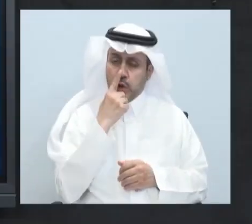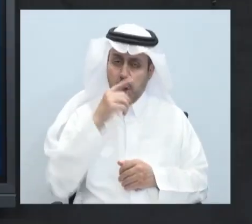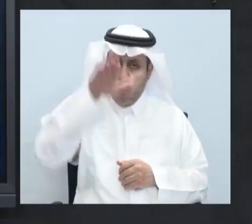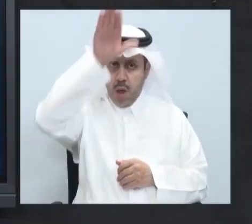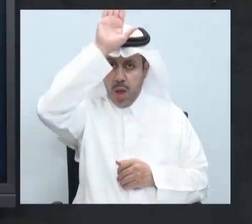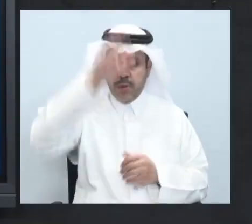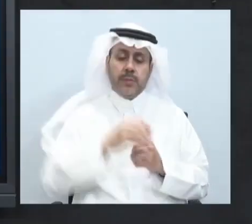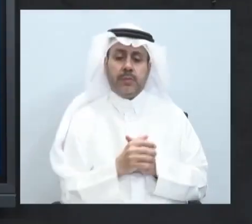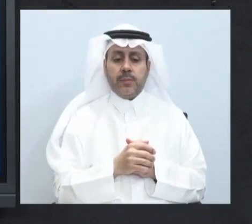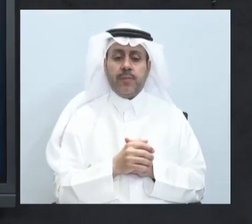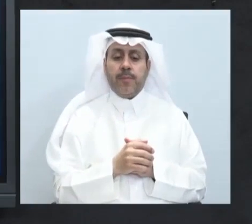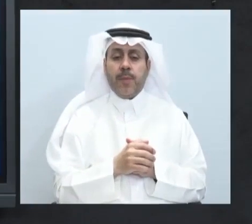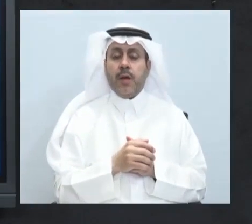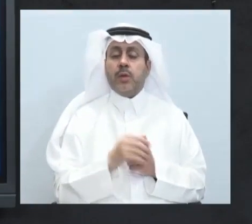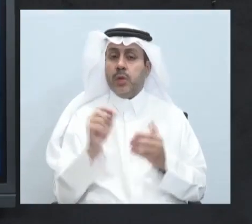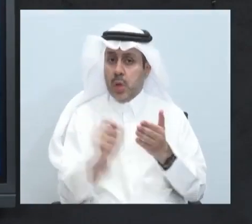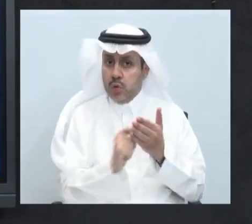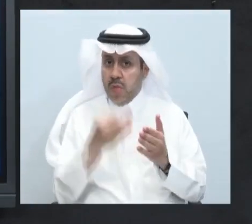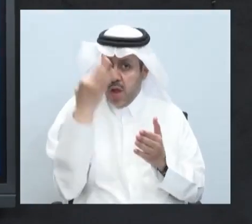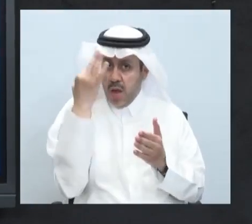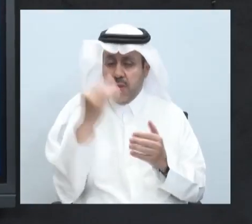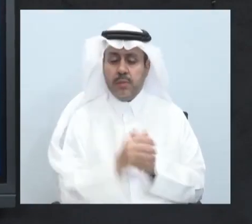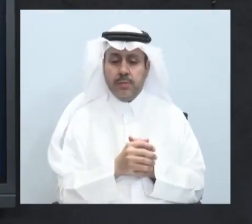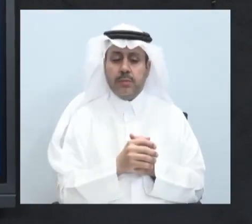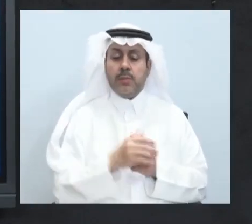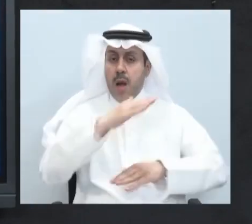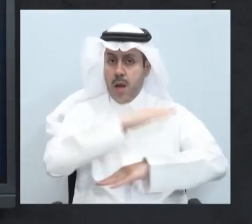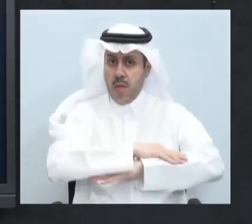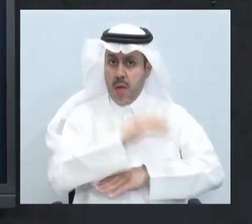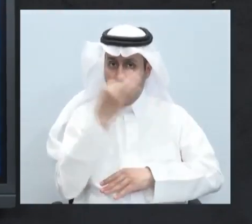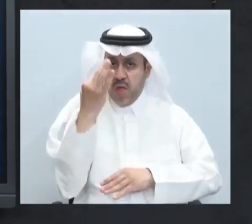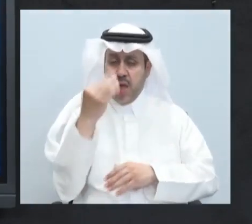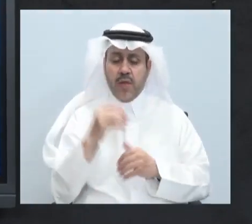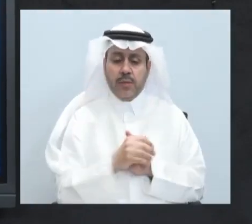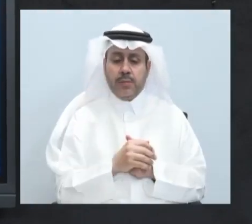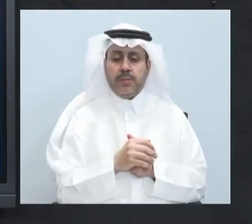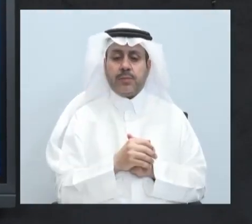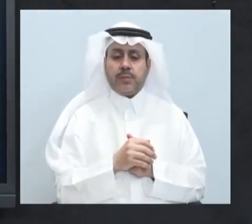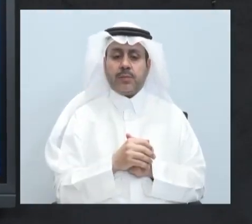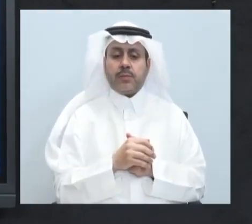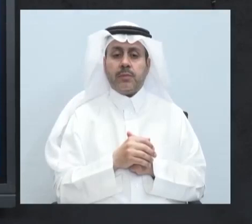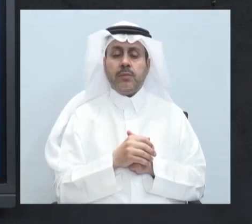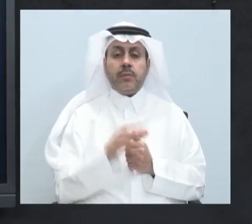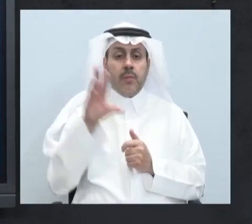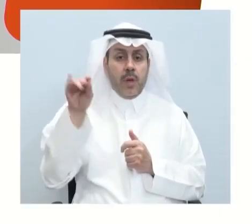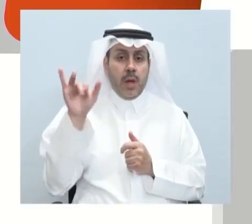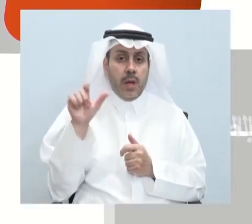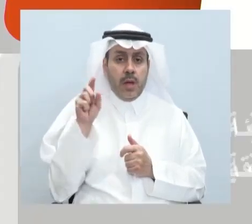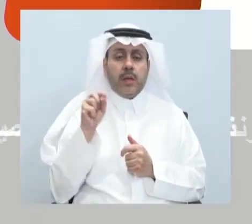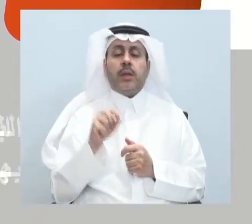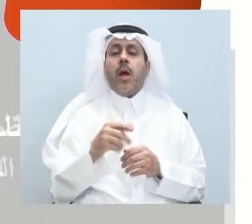ثلاث مواد من هذه الماده وهذه وهذا النظام الموجود في نظام هيئه